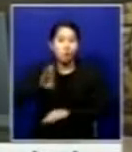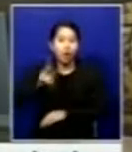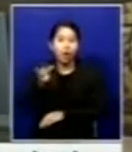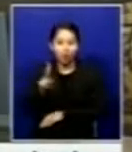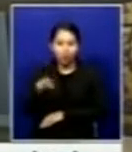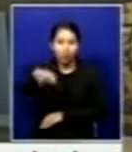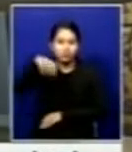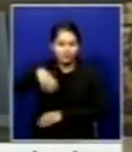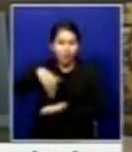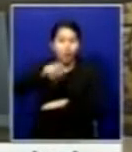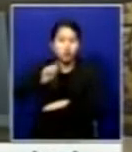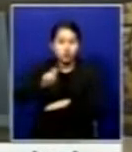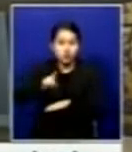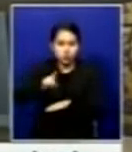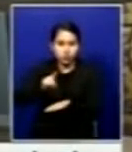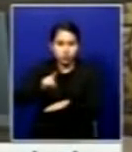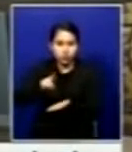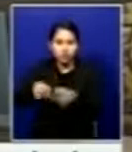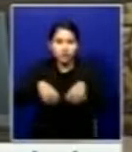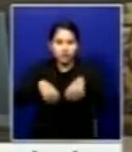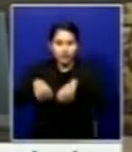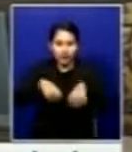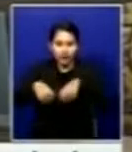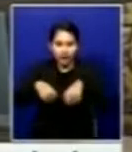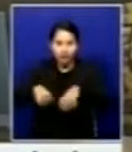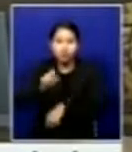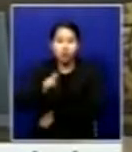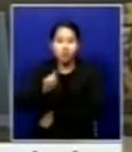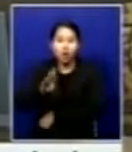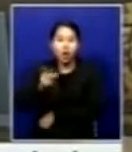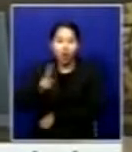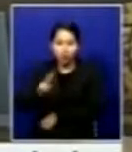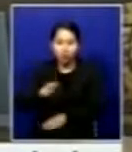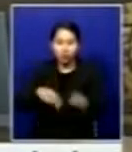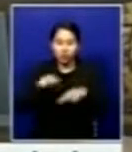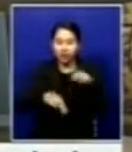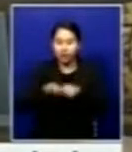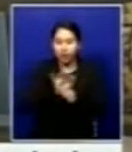ารสถานการณ์ฉุกเฉินหรือสถานการณ์โรคระบาดไวรัสโคโรนา